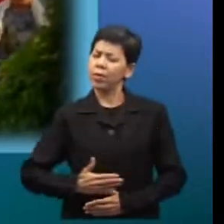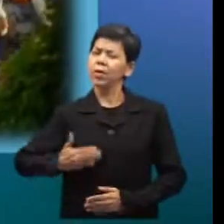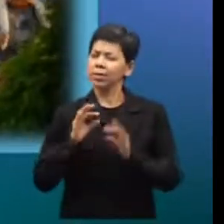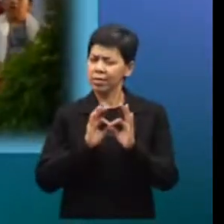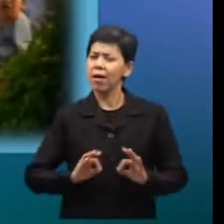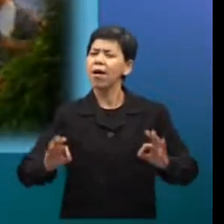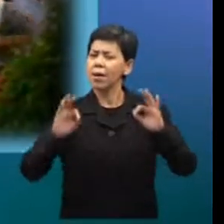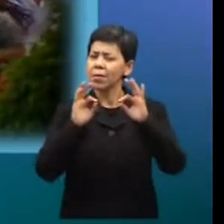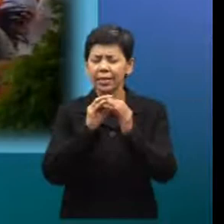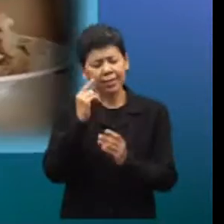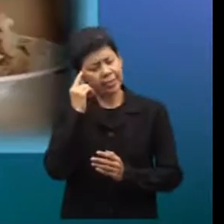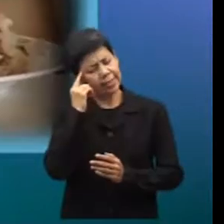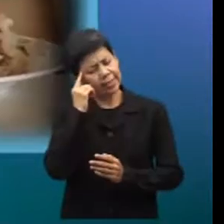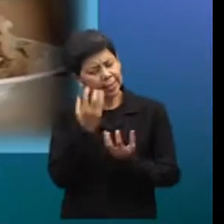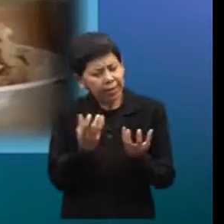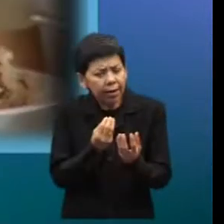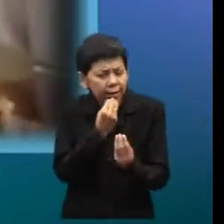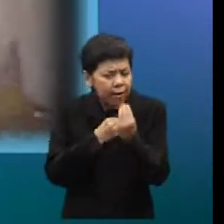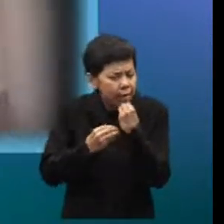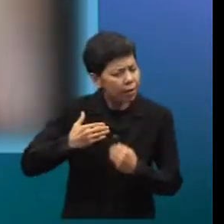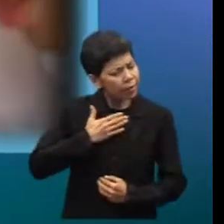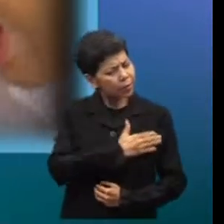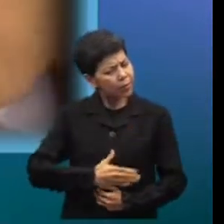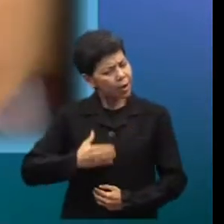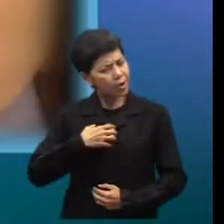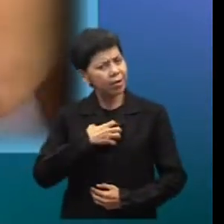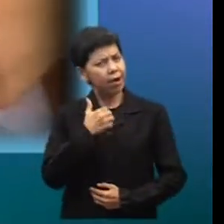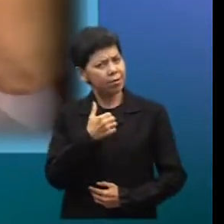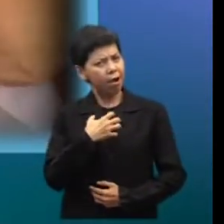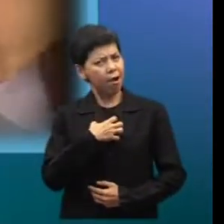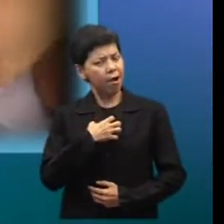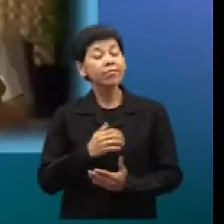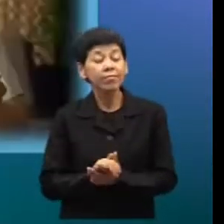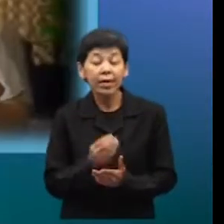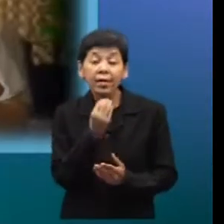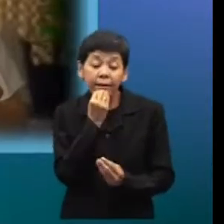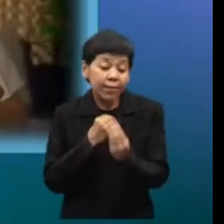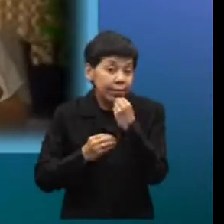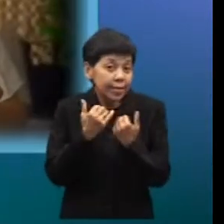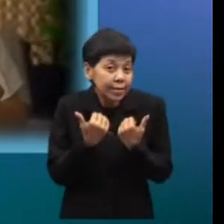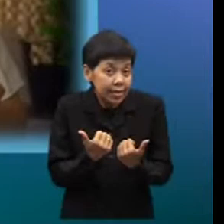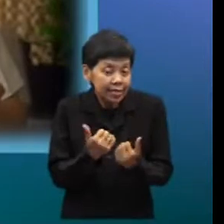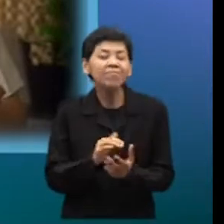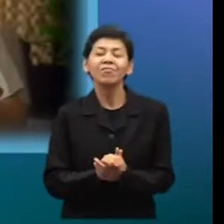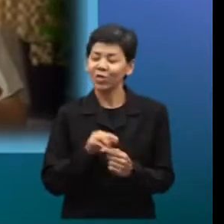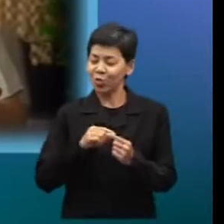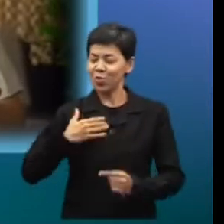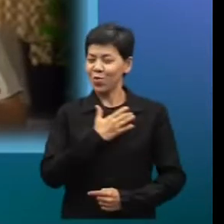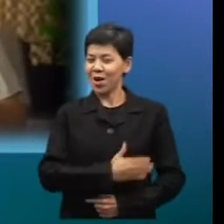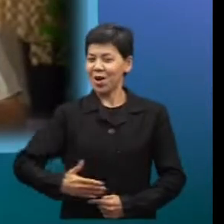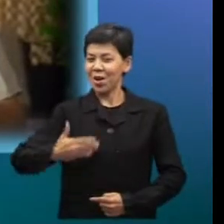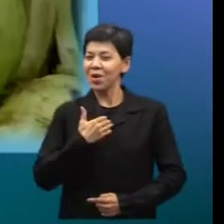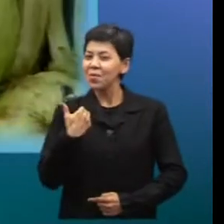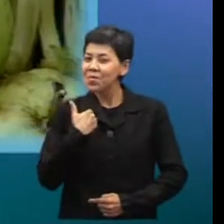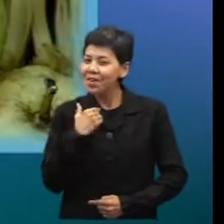ขึ้นหันมาดูแลเอาใจใส่เรื่องอาหารการกินของตนเองสำหรับอาหารที่เป็นที่นิยมรับประทานในหมู่ผู้รักษาสุขภา